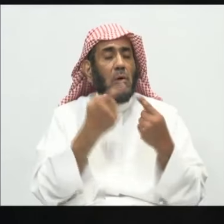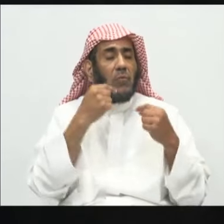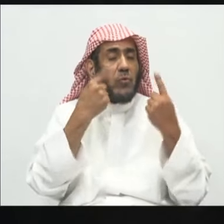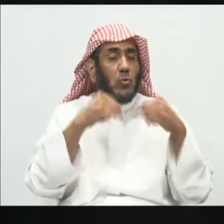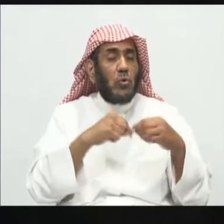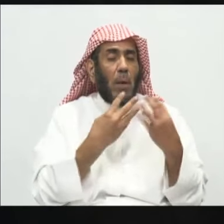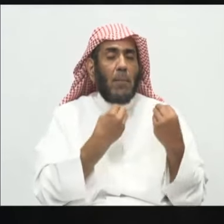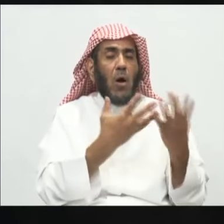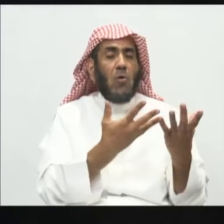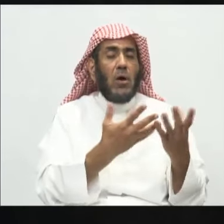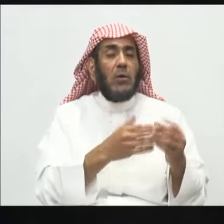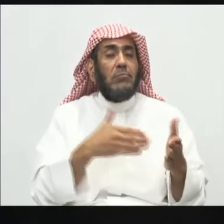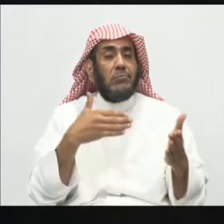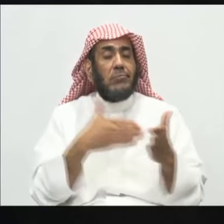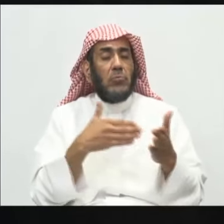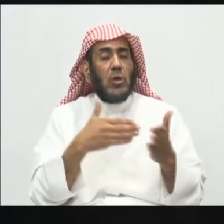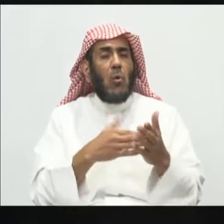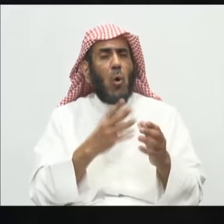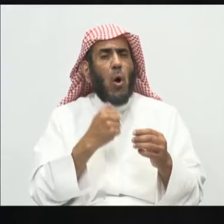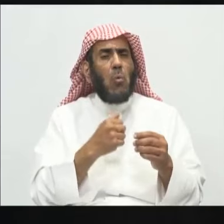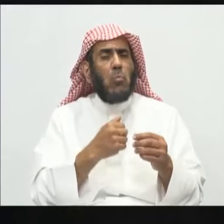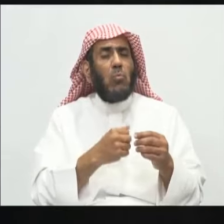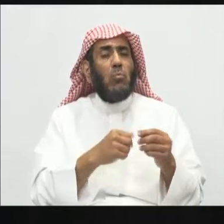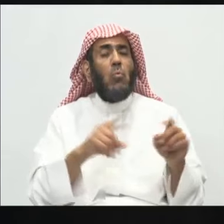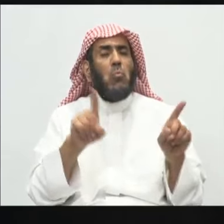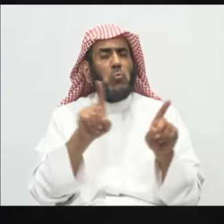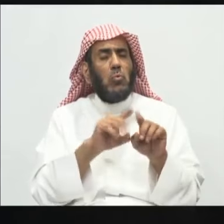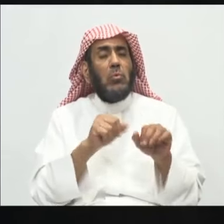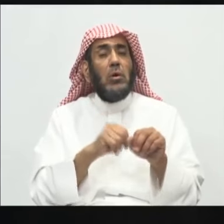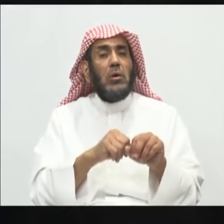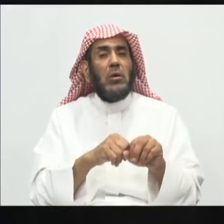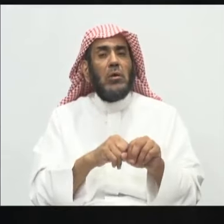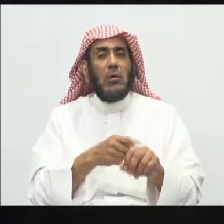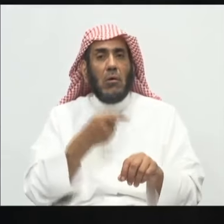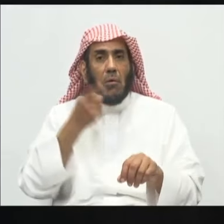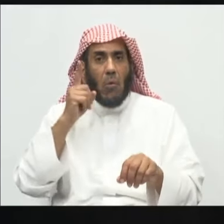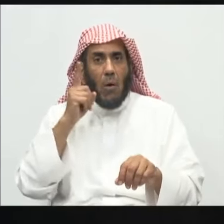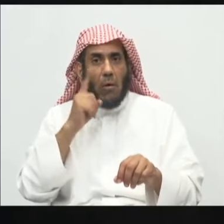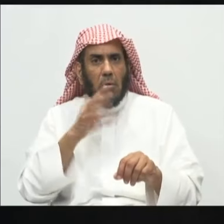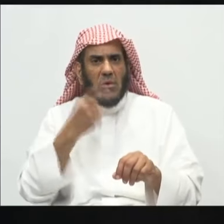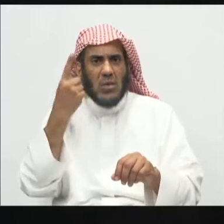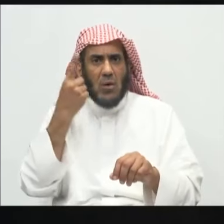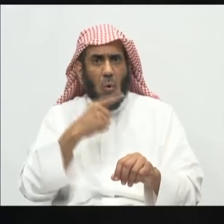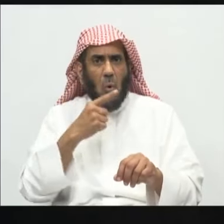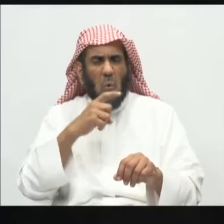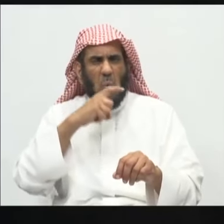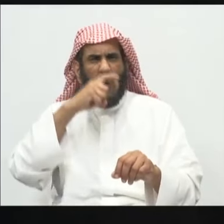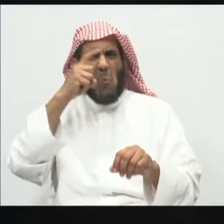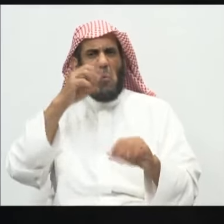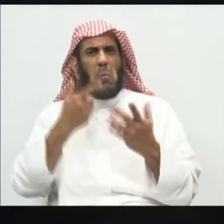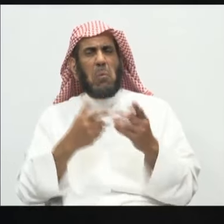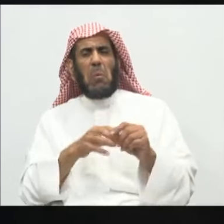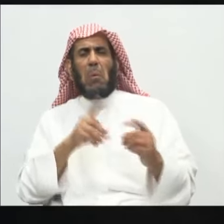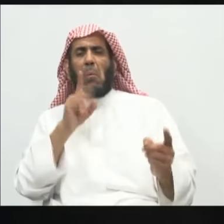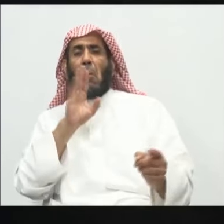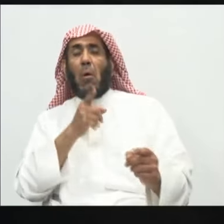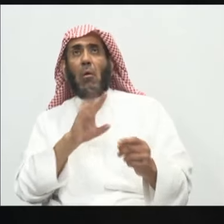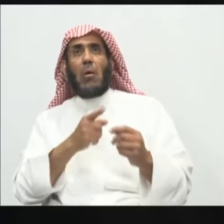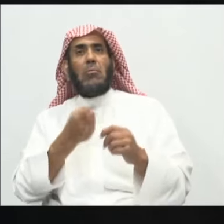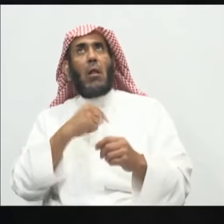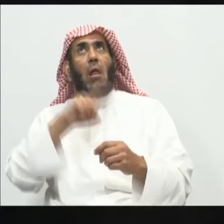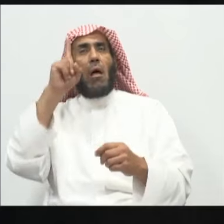معروفا ايضا حتى حتى وهم ايضا مشركون ينكر الحق كبرا وعلوا ان الله لا